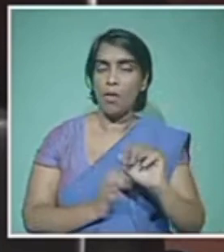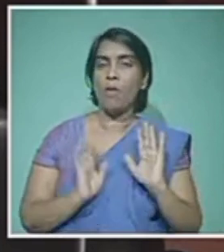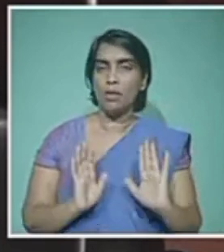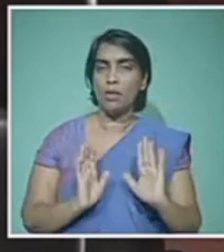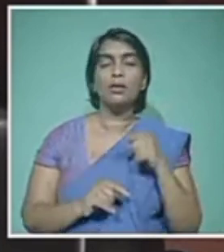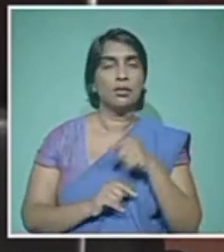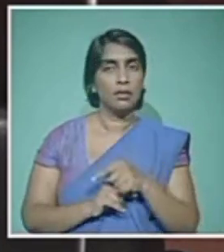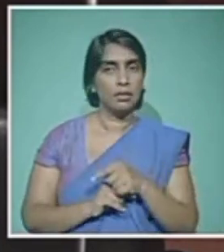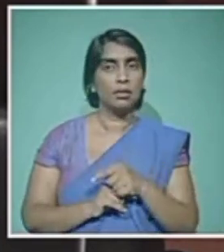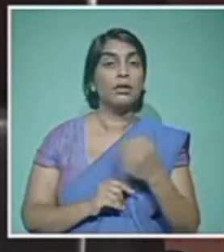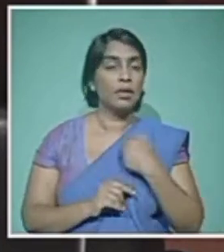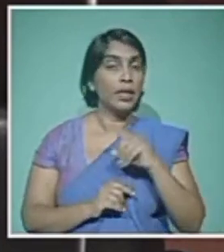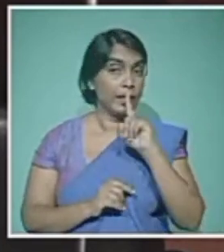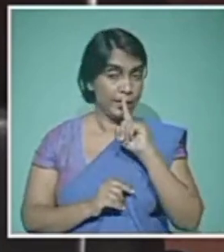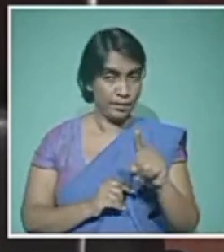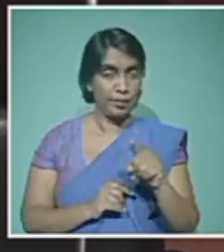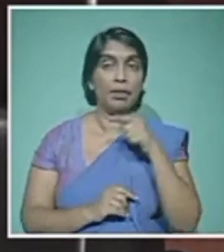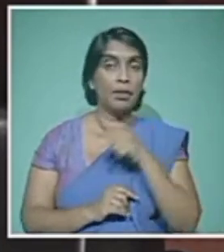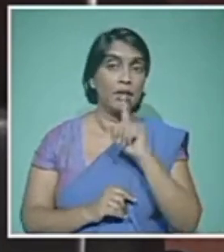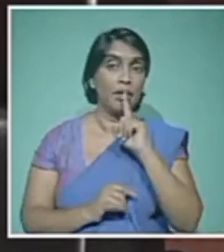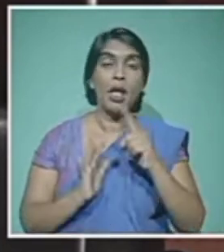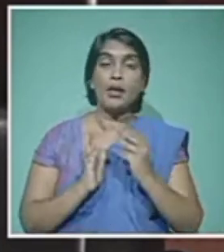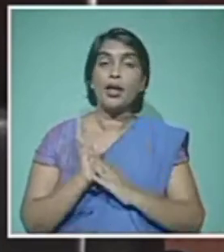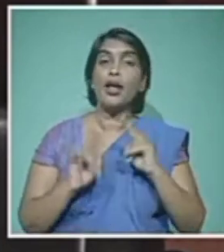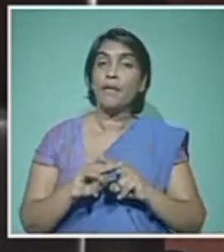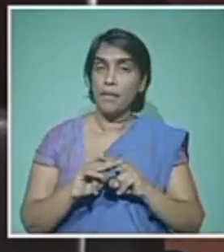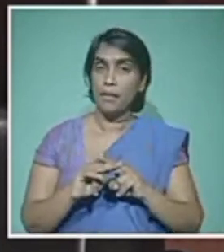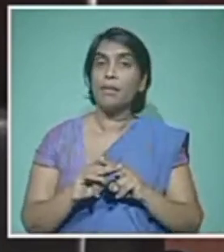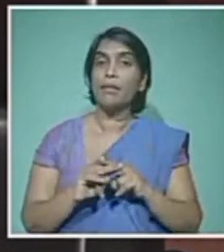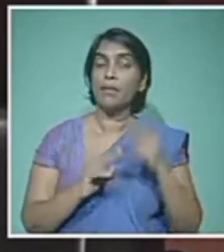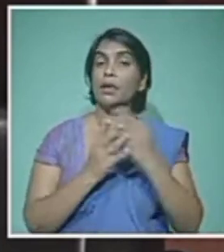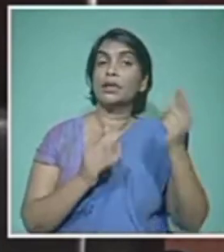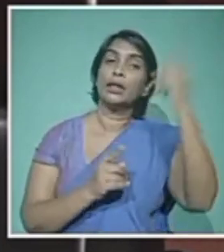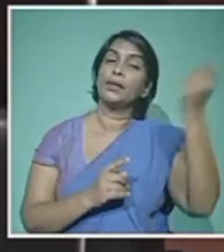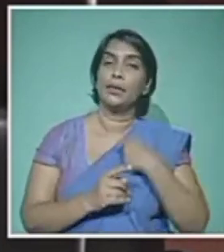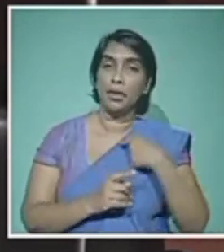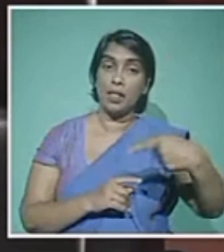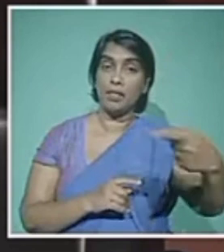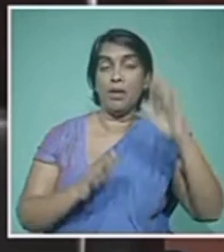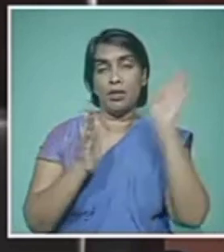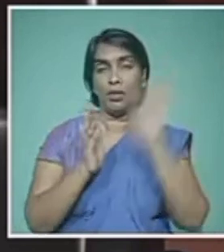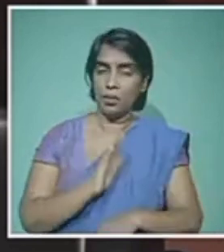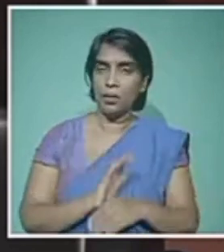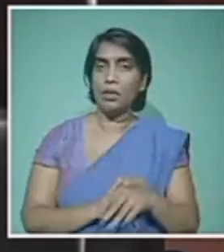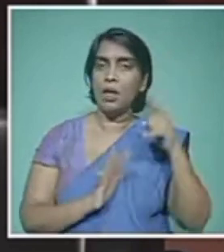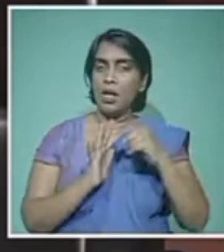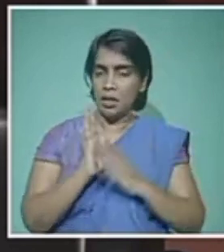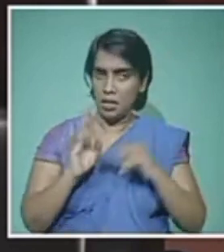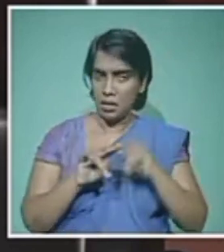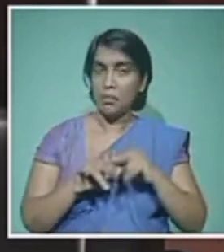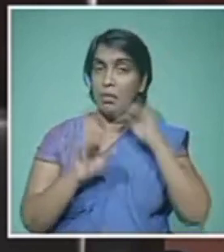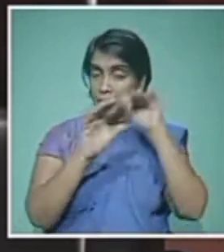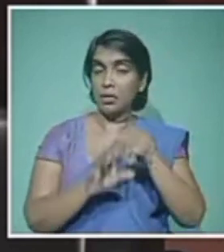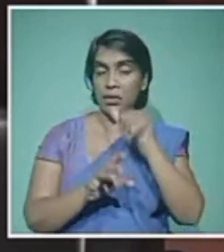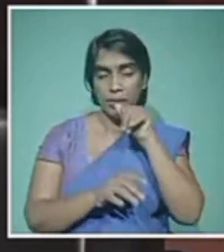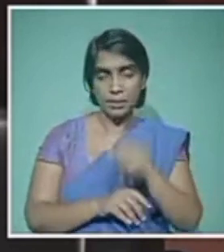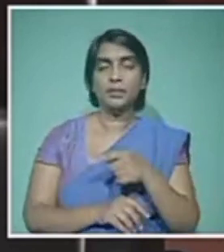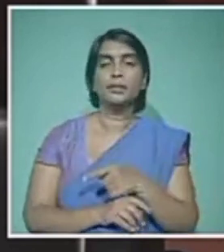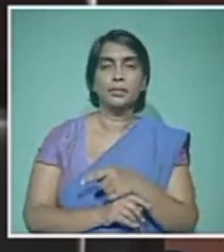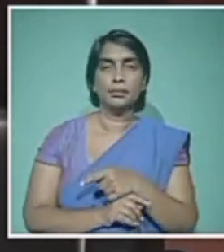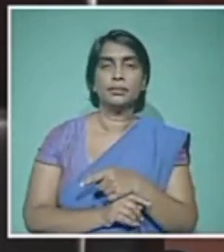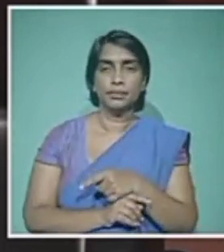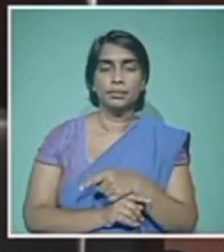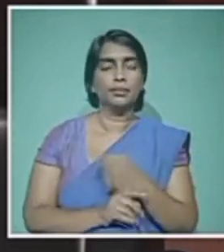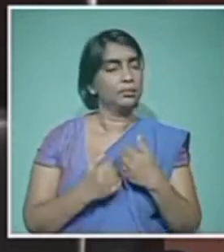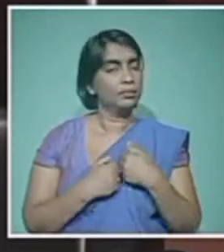ඉතින් මේ දැන් මම ඇහුවාම මේකල කියනවා IMF එකළු ඒක නැති කරන්න කිව්වා කියලා දින ගානේ ඉතින් IMF එකට යඩකොට ඉතාමත් පැහැදිලි